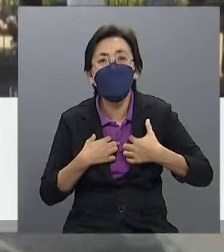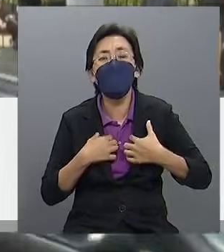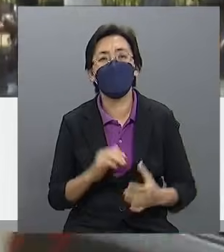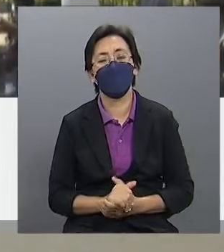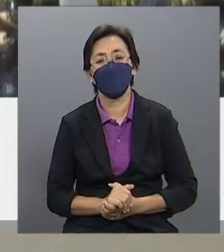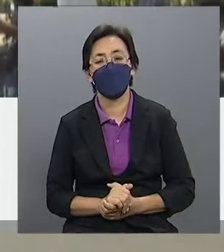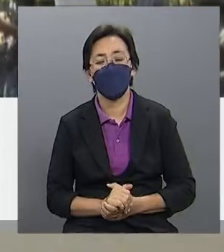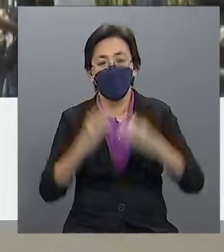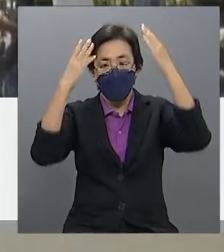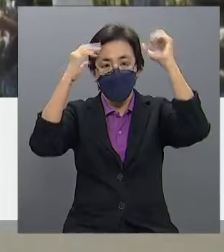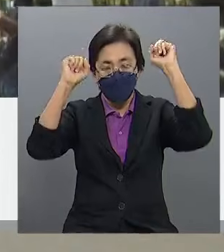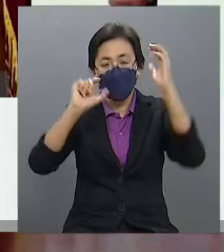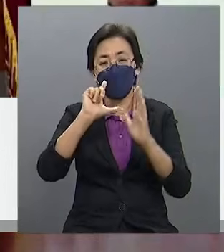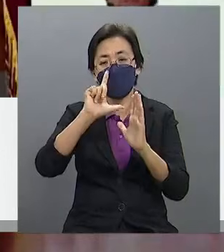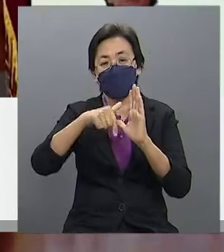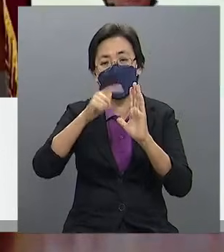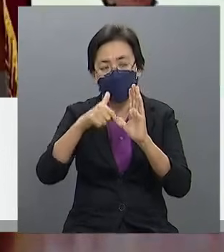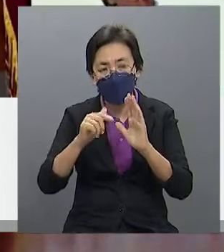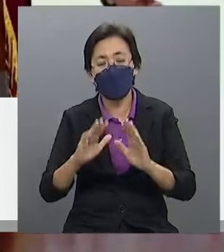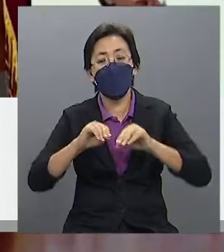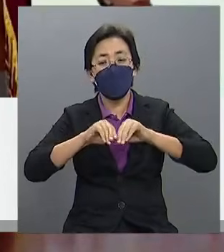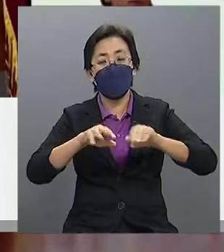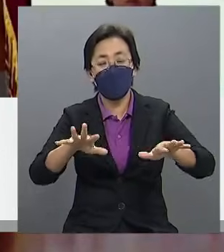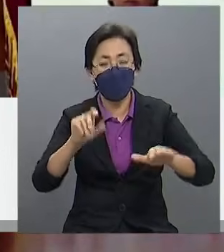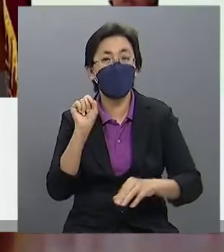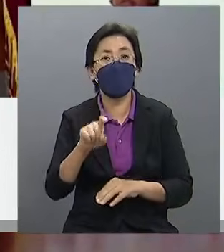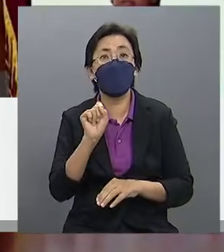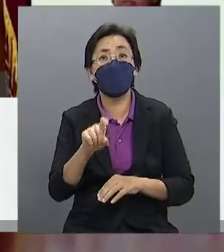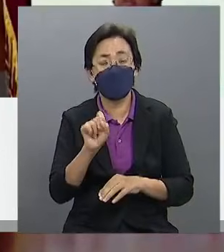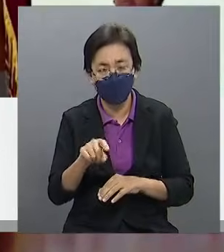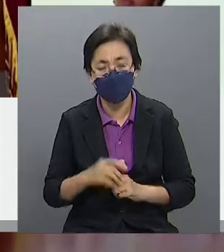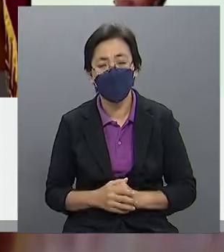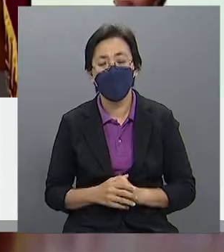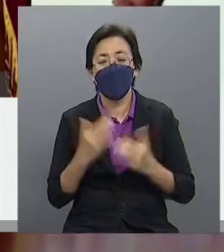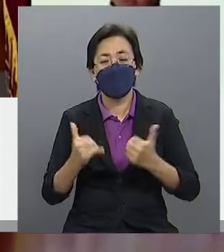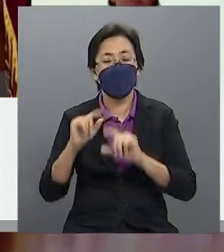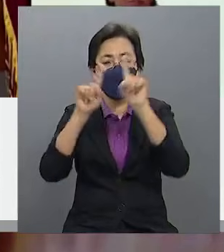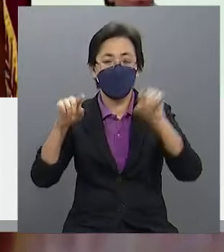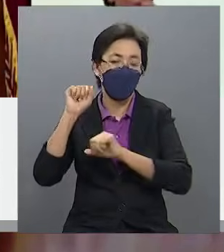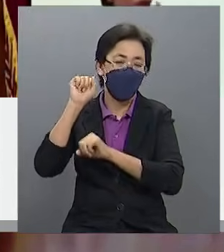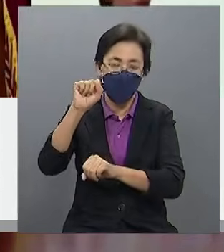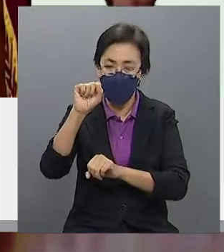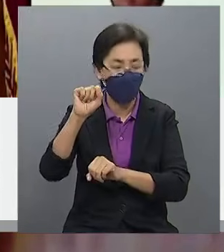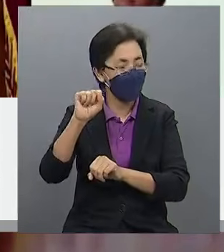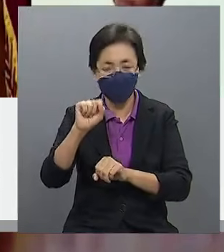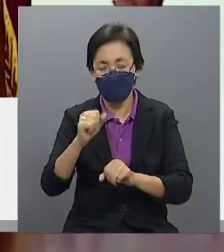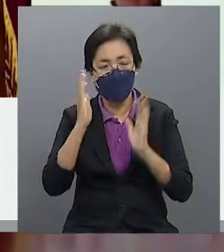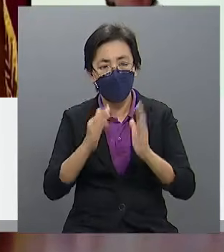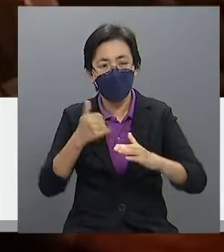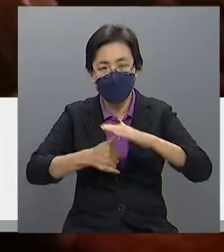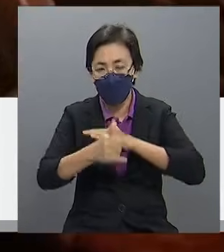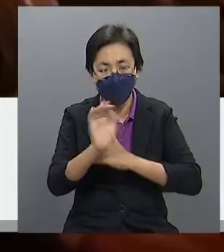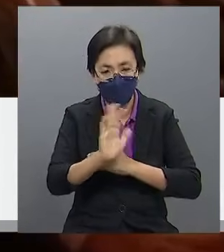บดีศรีลังกาจะออกมาประกาศสถานการณ์ฉุกเฉินใช้คำสั่งเคอร์ฟิวบางช่วงรวมไปถึงสลับเก้าอี้คณะรัฐมนต